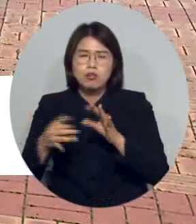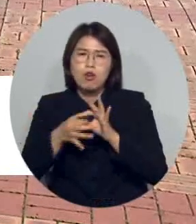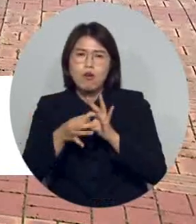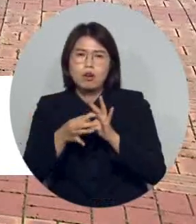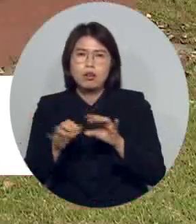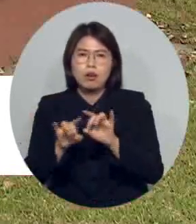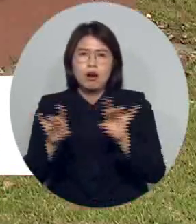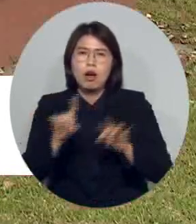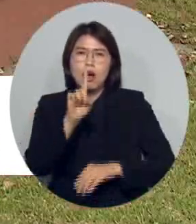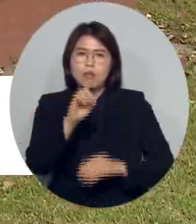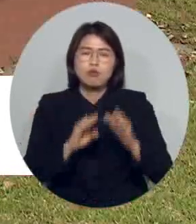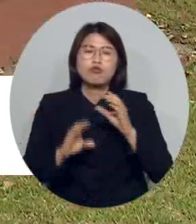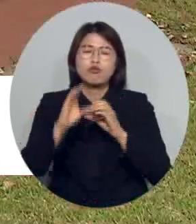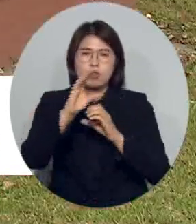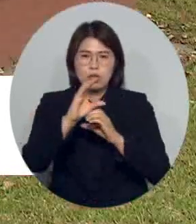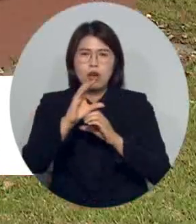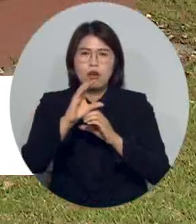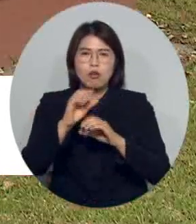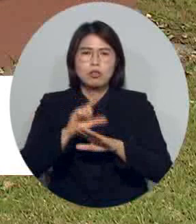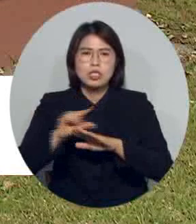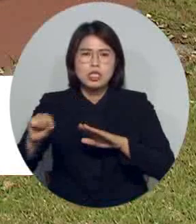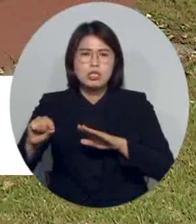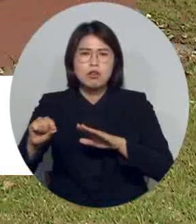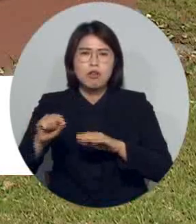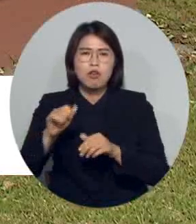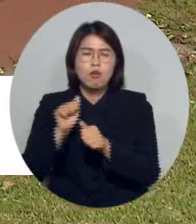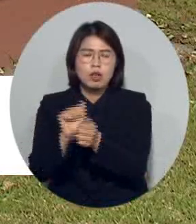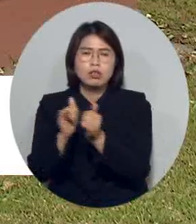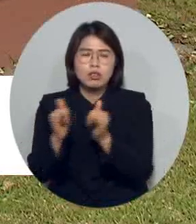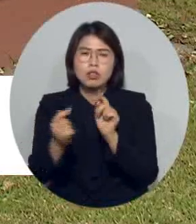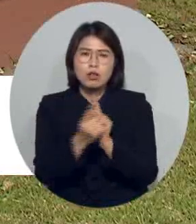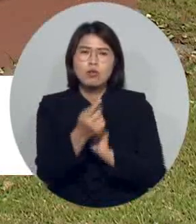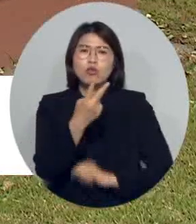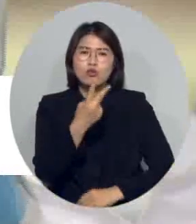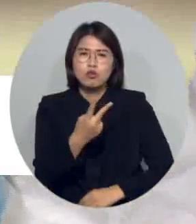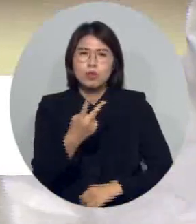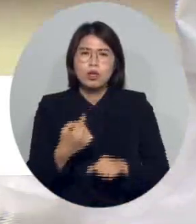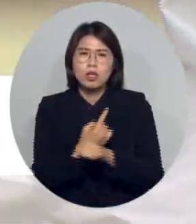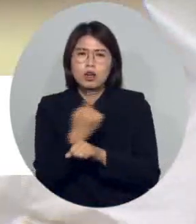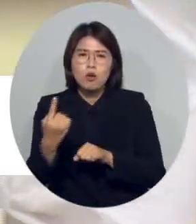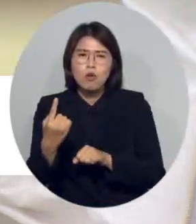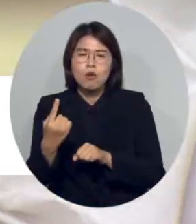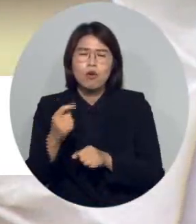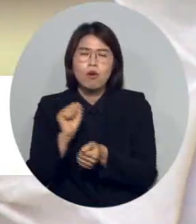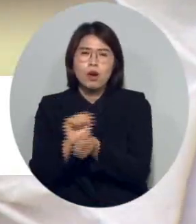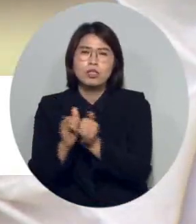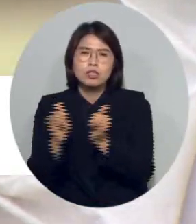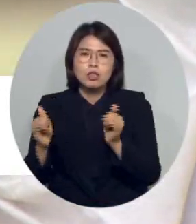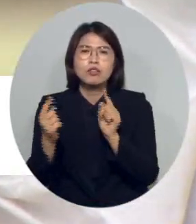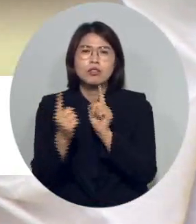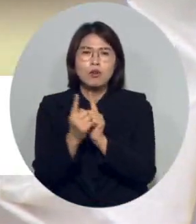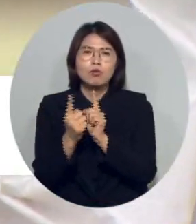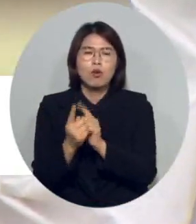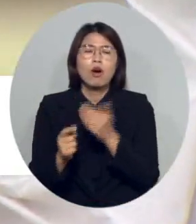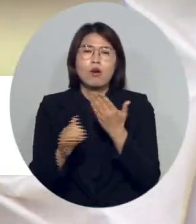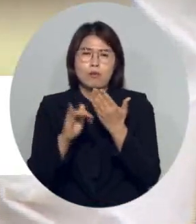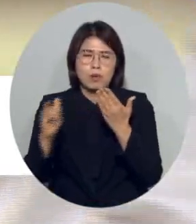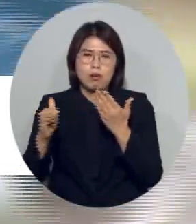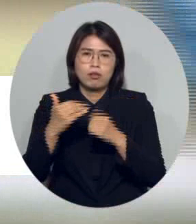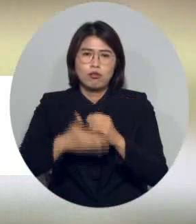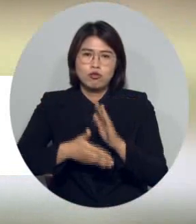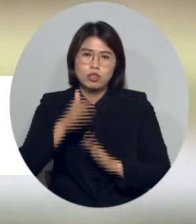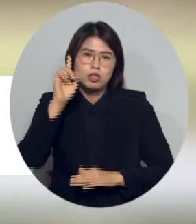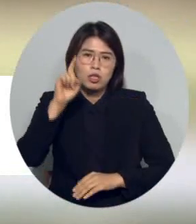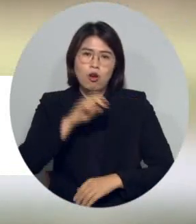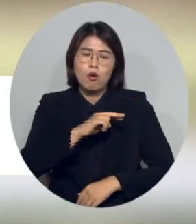각각 한 명씩 추가되어 있고 타 지역 확진 자와의 접촉이 2명 기타 확진 자 의 접촉자 9명 등 입니다 대구시는